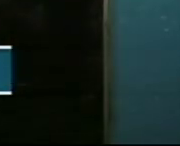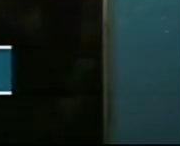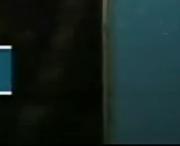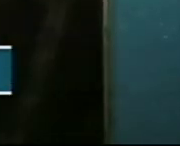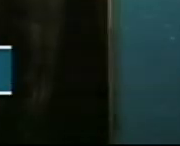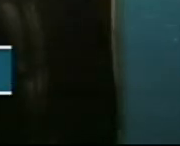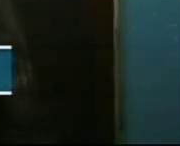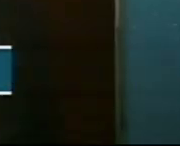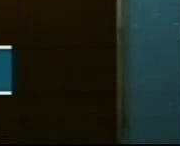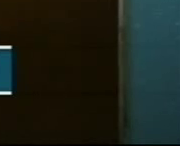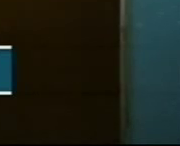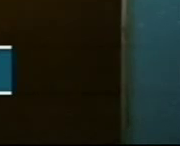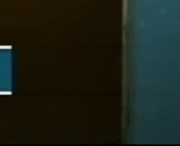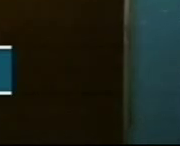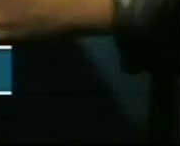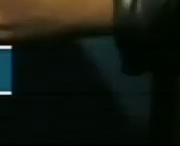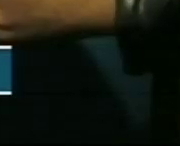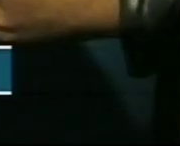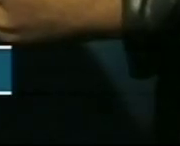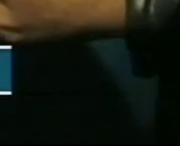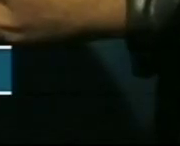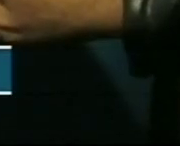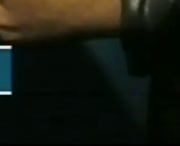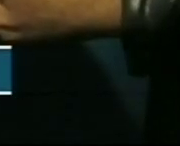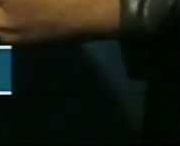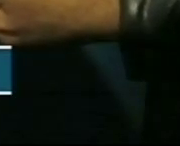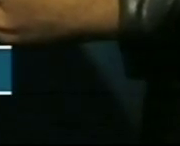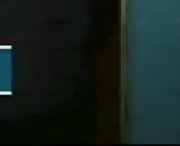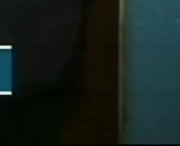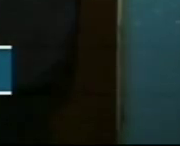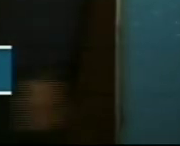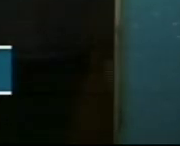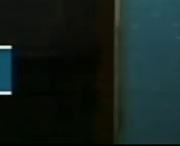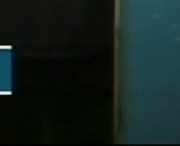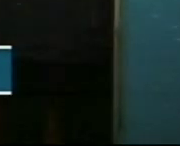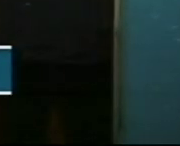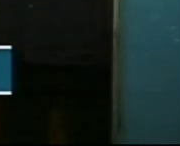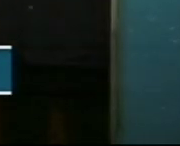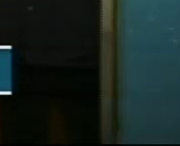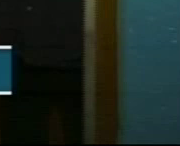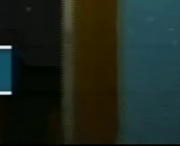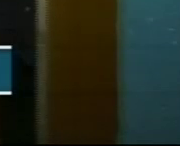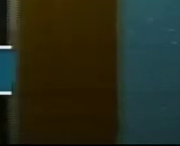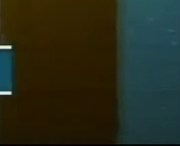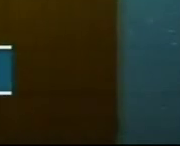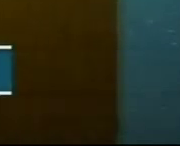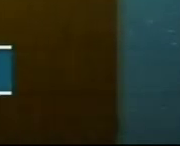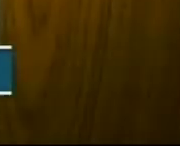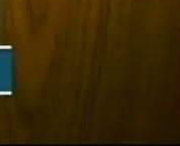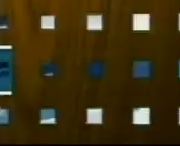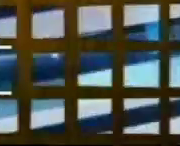60% лифтов в домах семей требуют замены. Большинство из них отработали срок эксплуатации. Проблемный вопрос активно поднимается и в